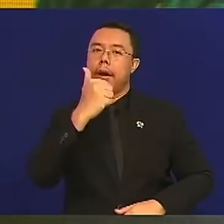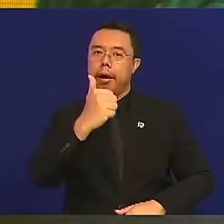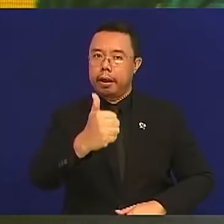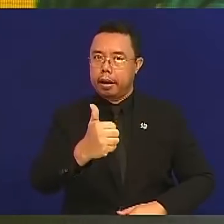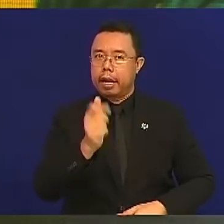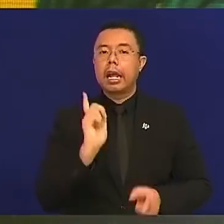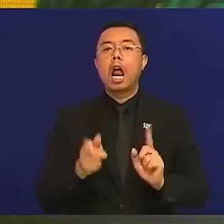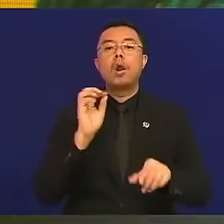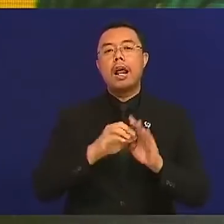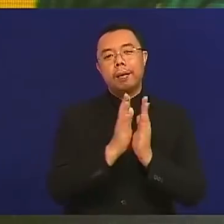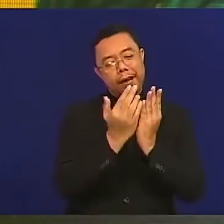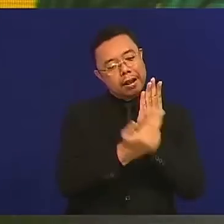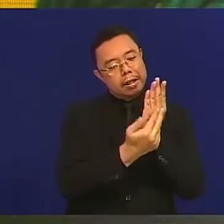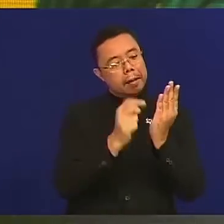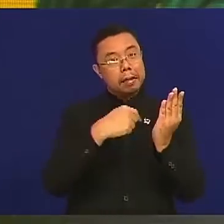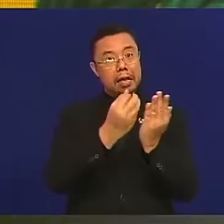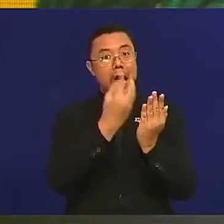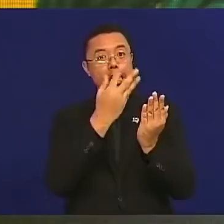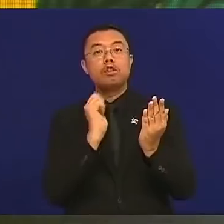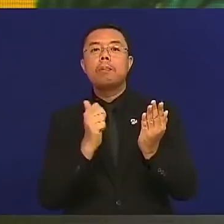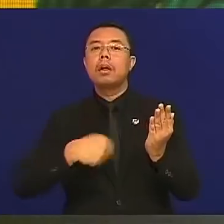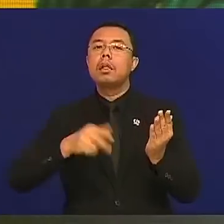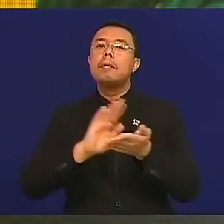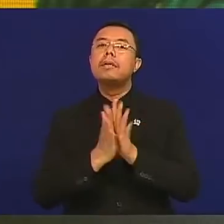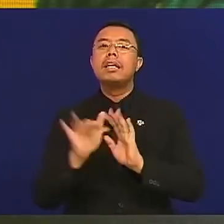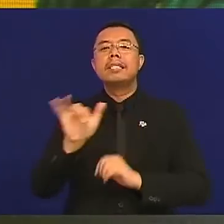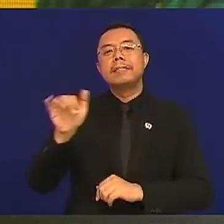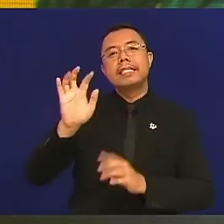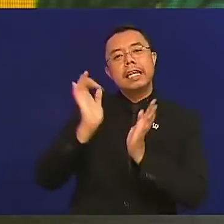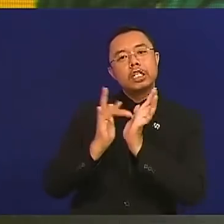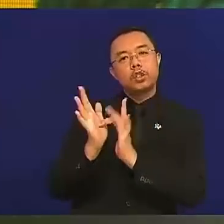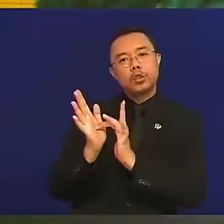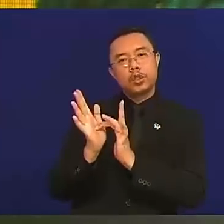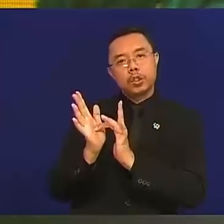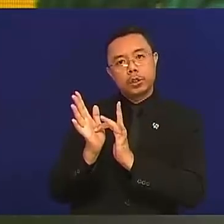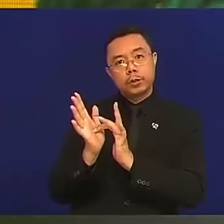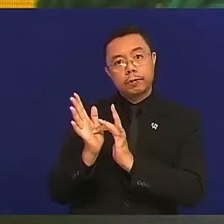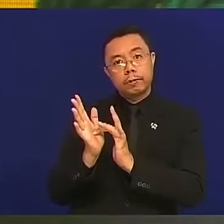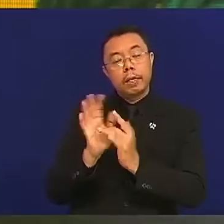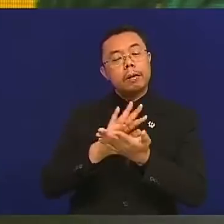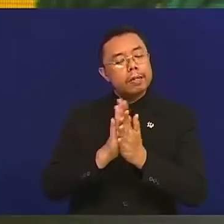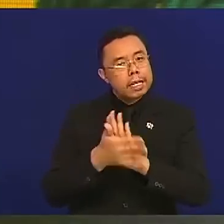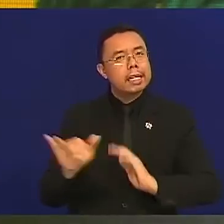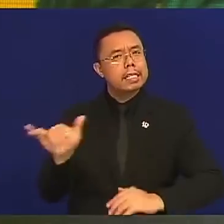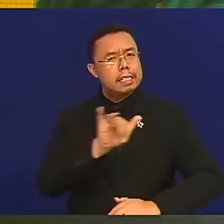Kalau di dalam Alkitab, kita diajarkan agar kita menjadi seperti Yesus. menjadi seperti